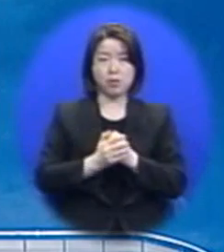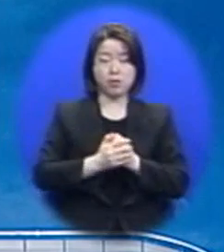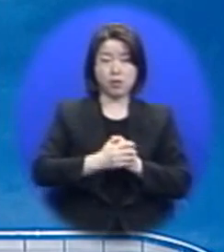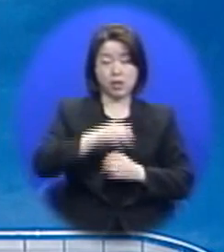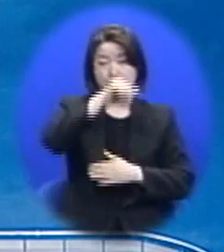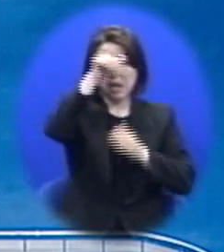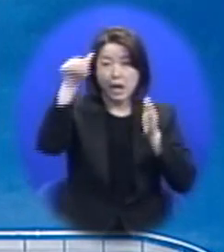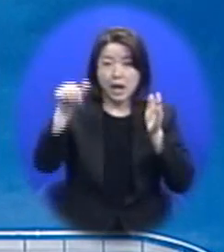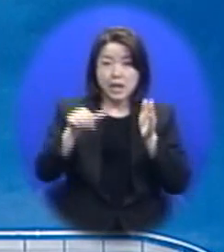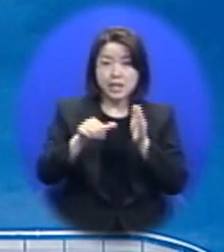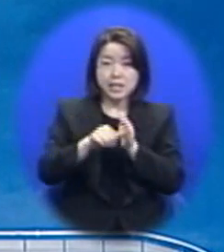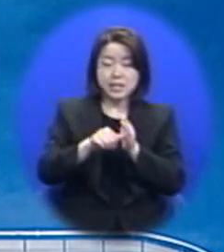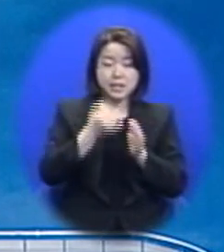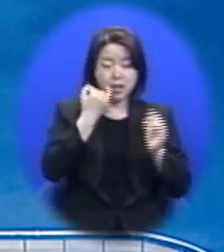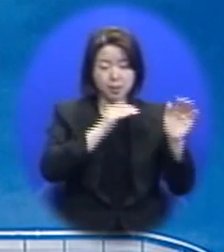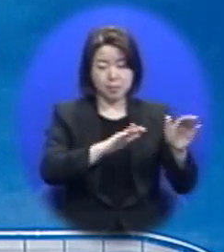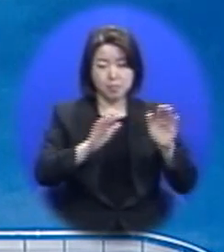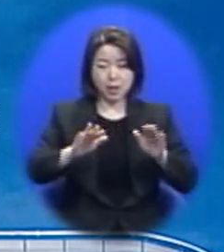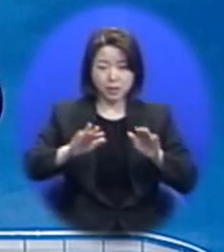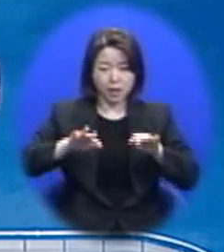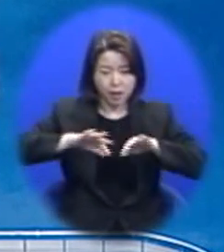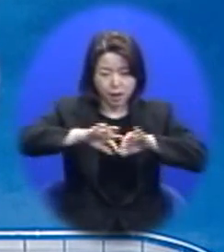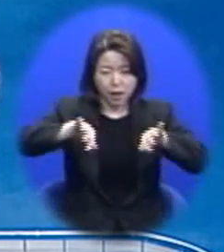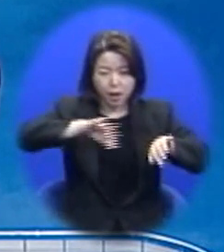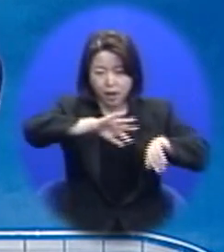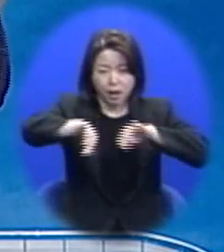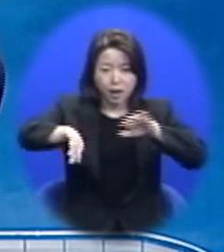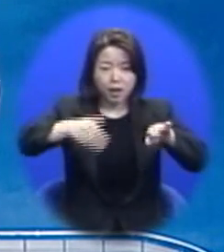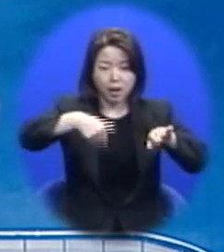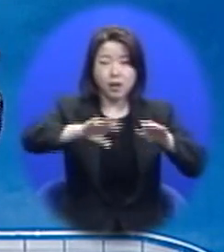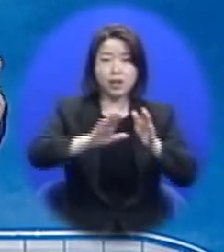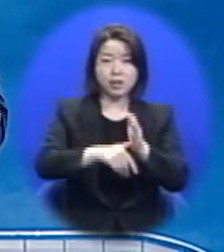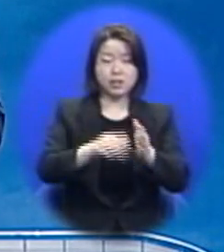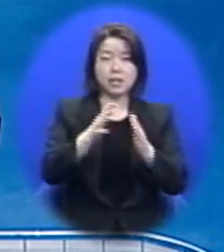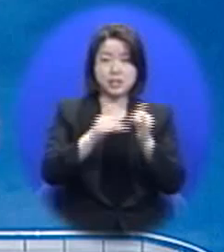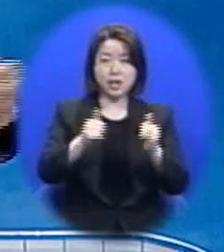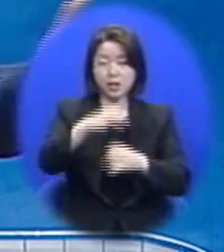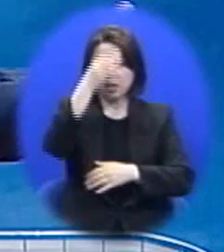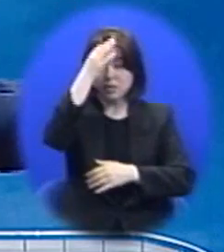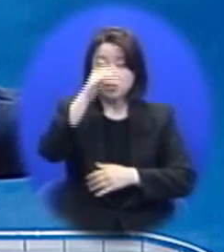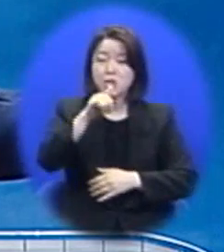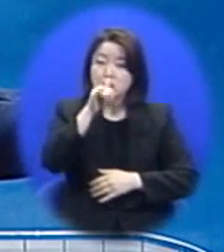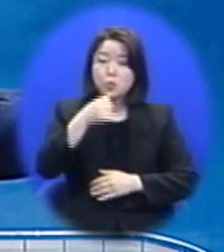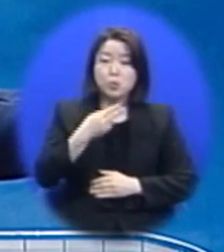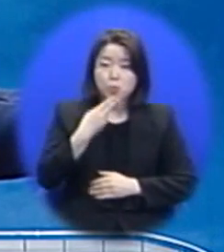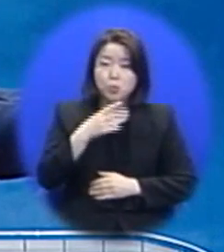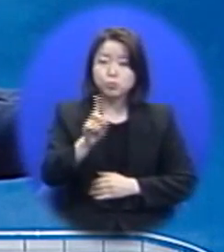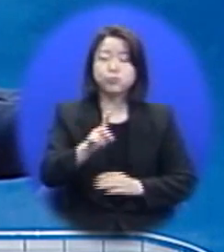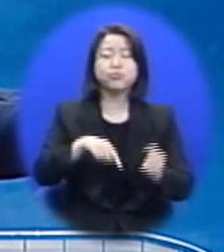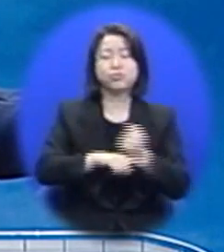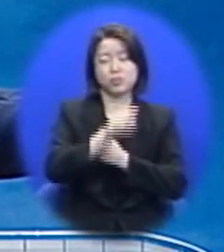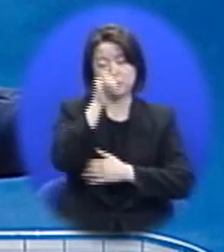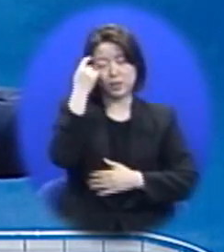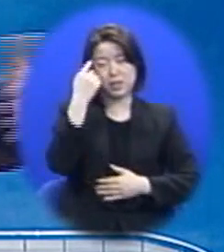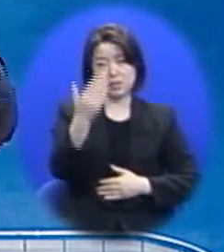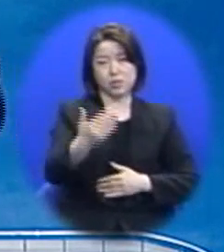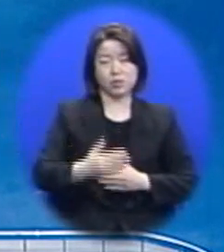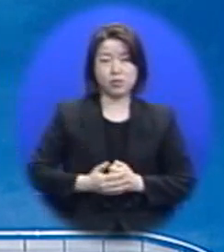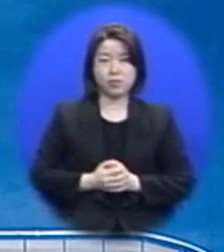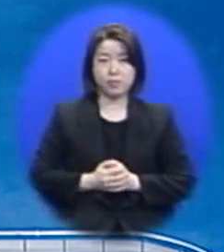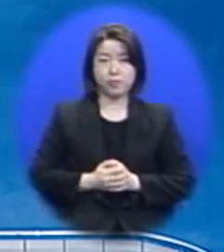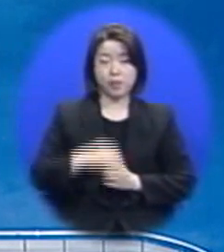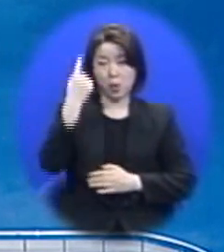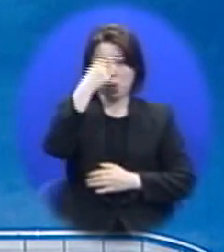인생의 바다를 헤쳐나가야 되는데 사람의 능력이 있고 없고가 무슨 의미가 있냐는.